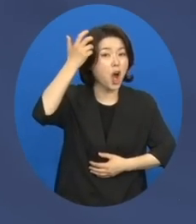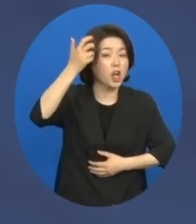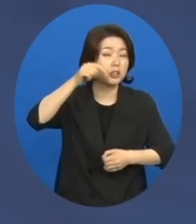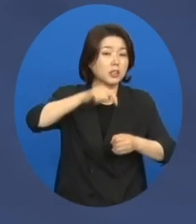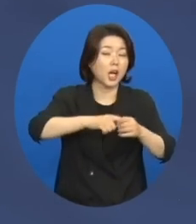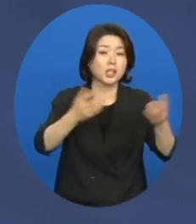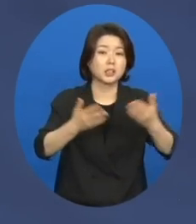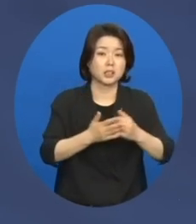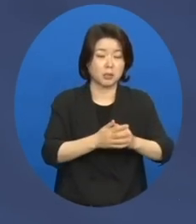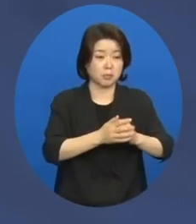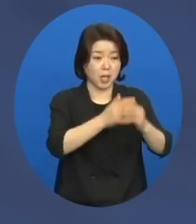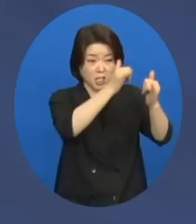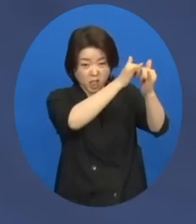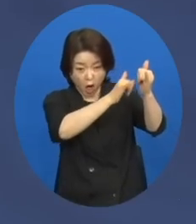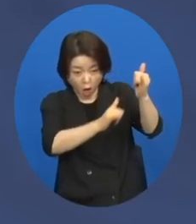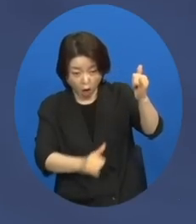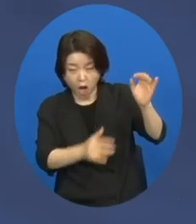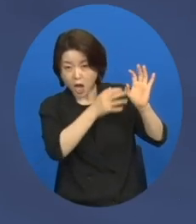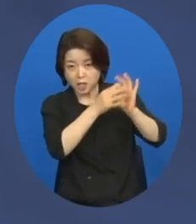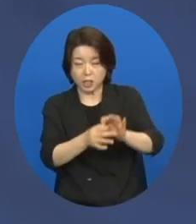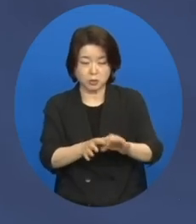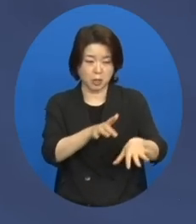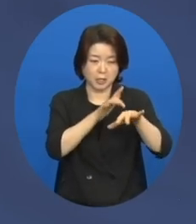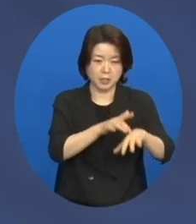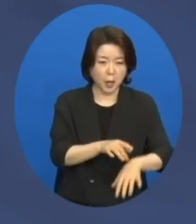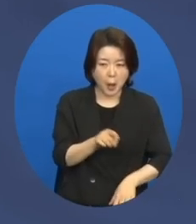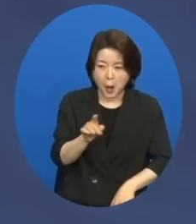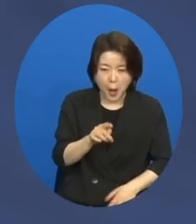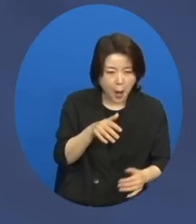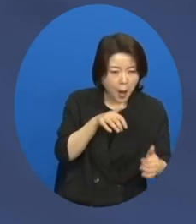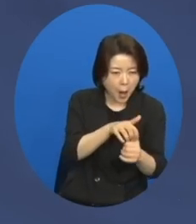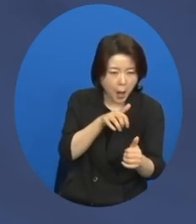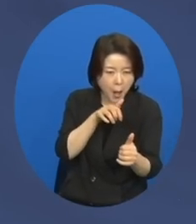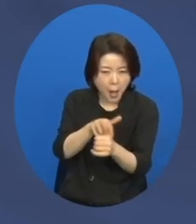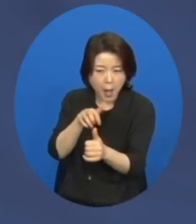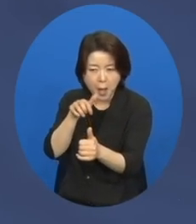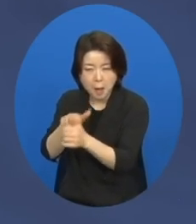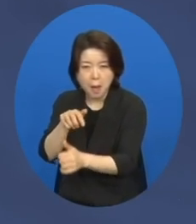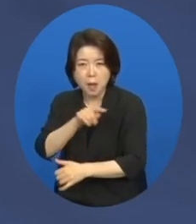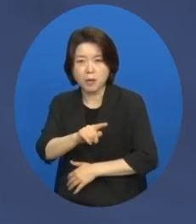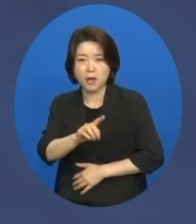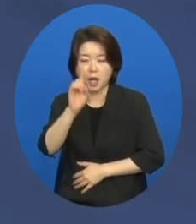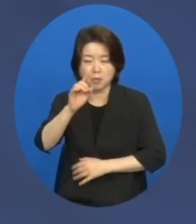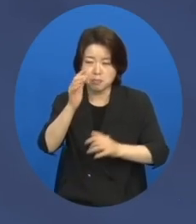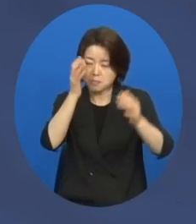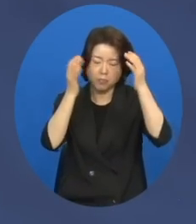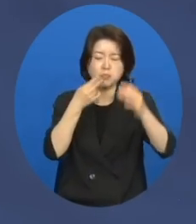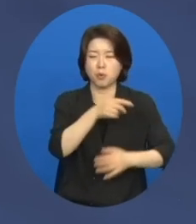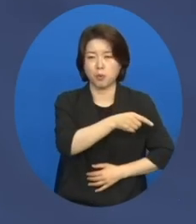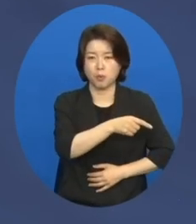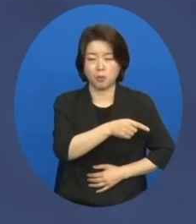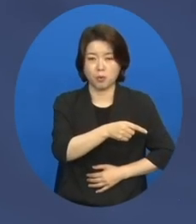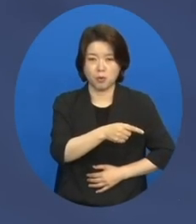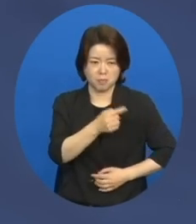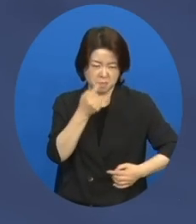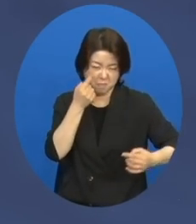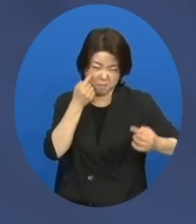역사 내내 사탄은 어디를 공격해야 하는지를 한 번도 혼돈해 본 적이 없어요.